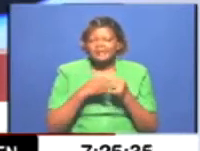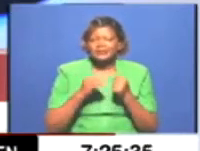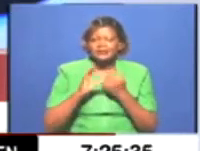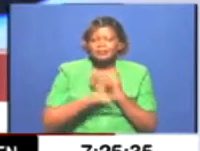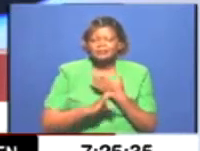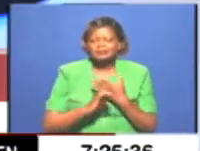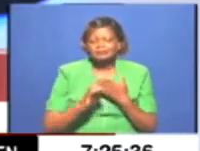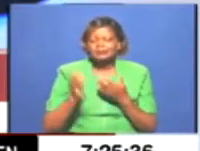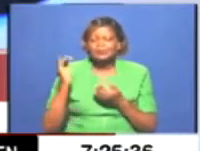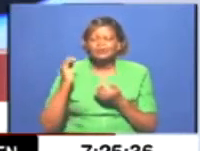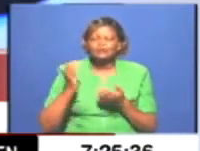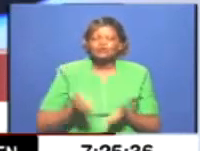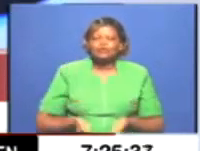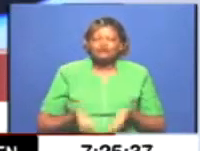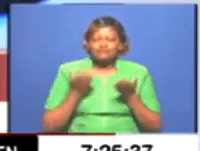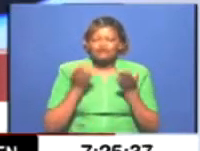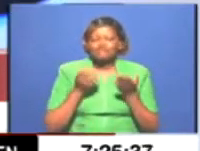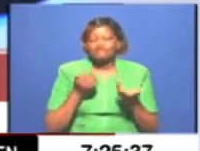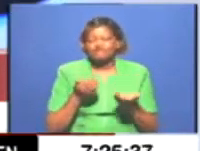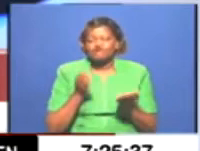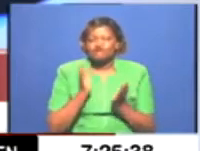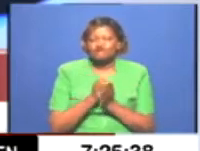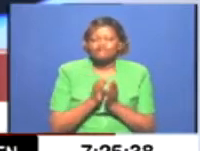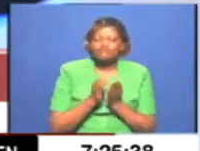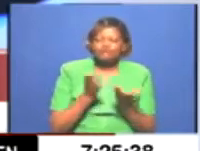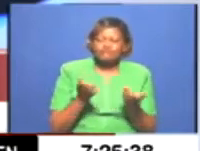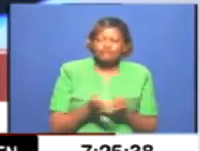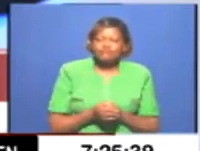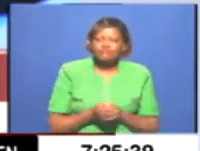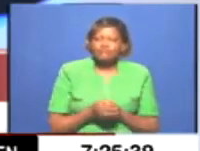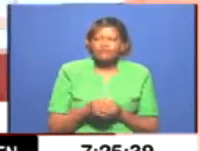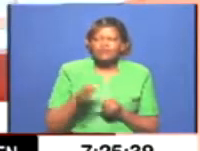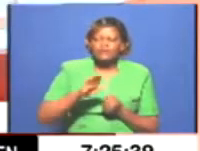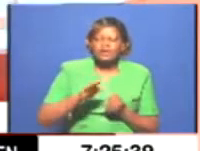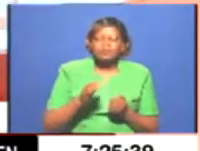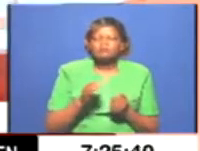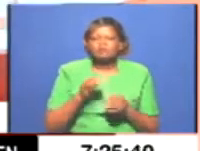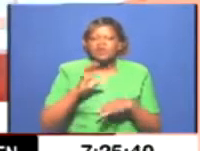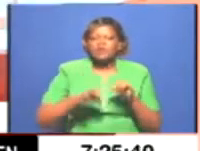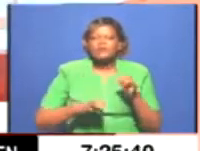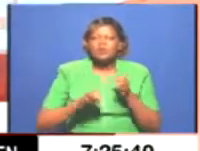kuimarisha juhudi za uhifadhi wa mazingira na wanyamapori katika kaunti hiyo.